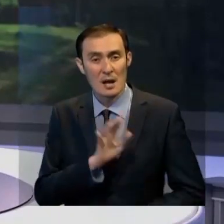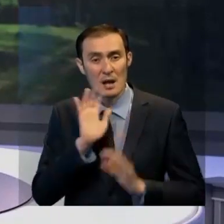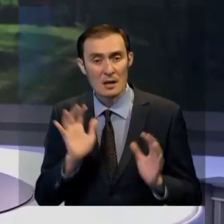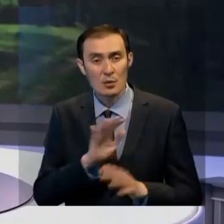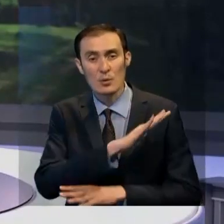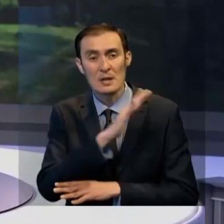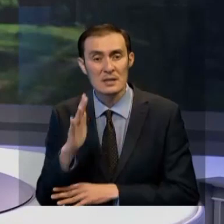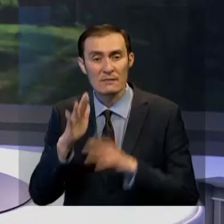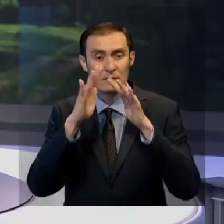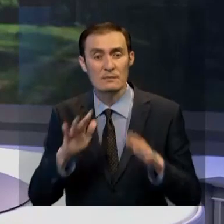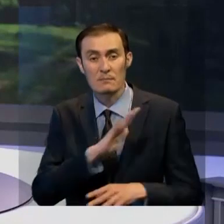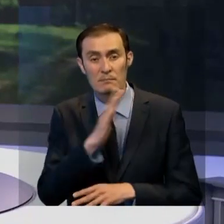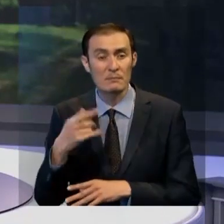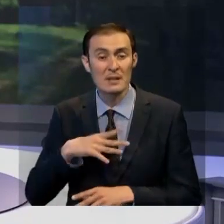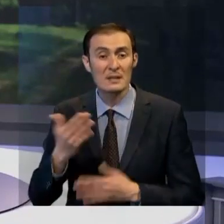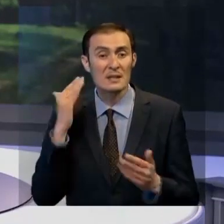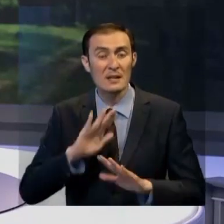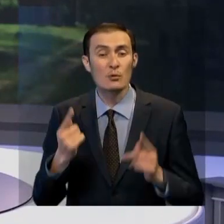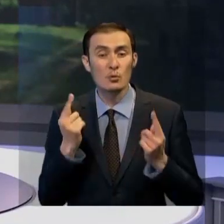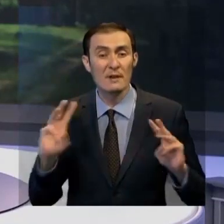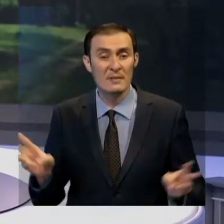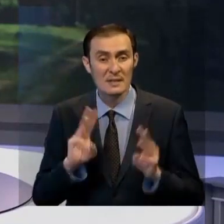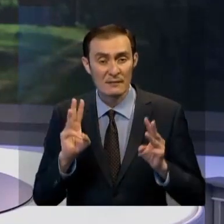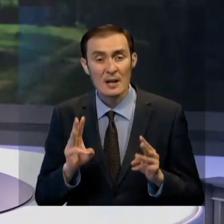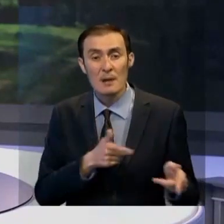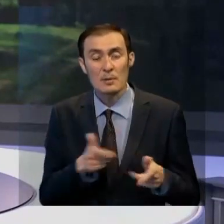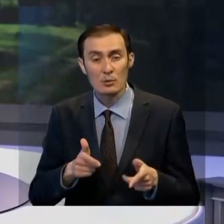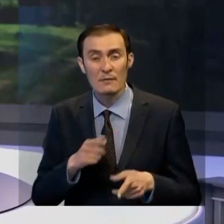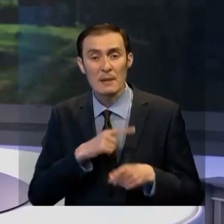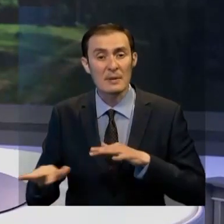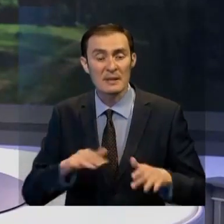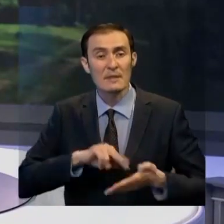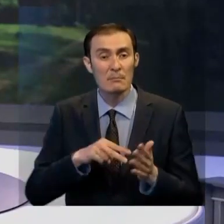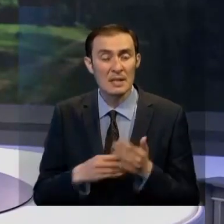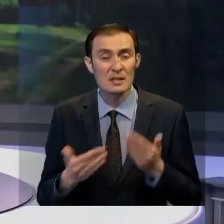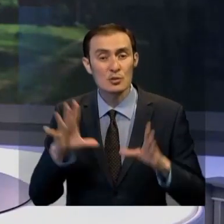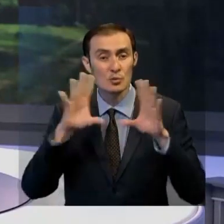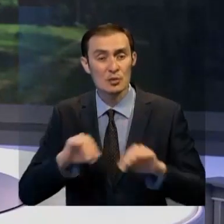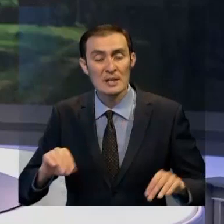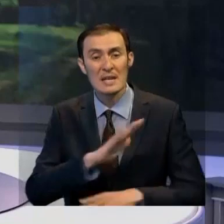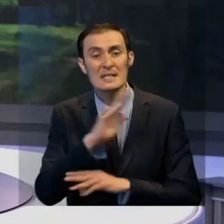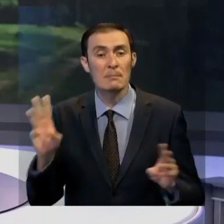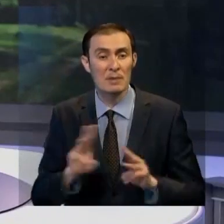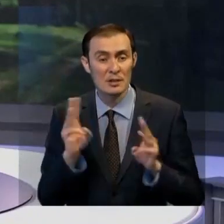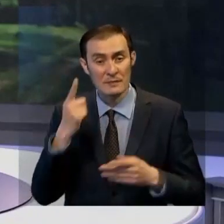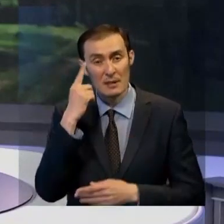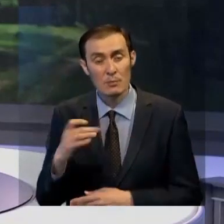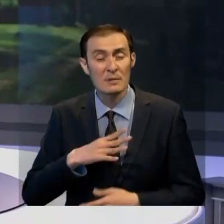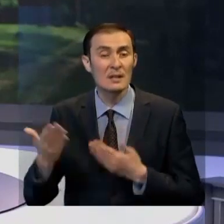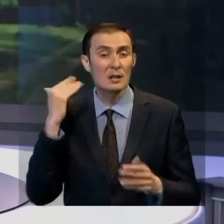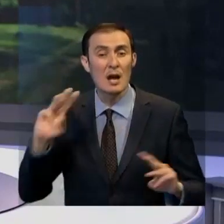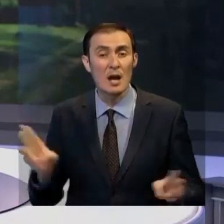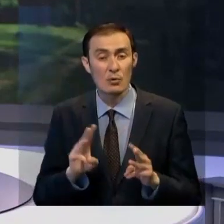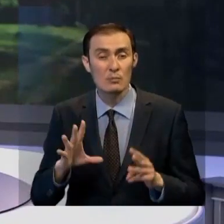В Сосновом Бору, где совсем недавно произошло крупное возгорание, разработали оперативный план на случай тушения лесных пожаров. Напомню, тогда